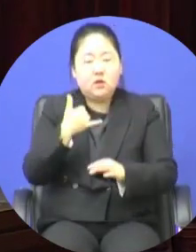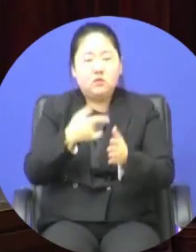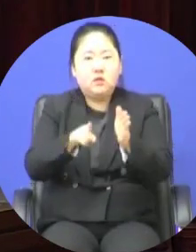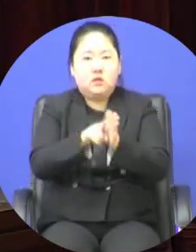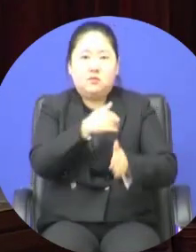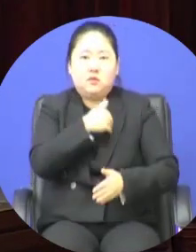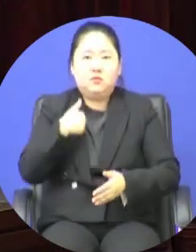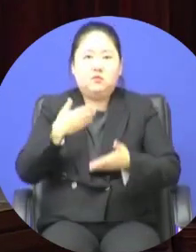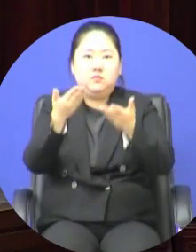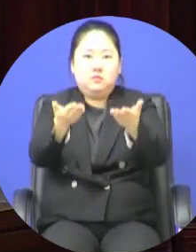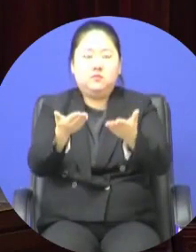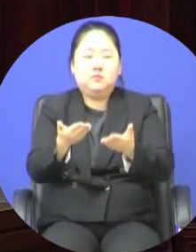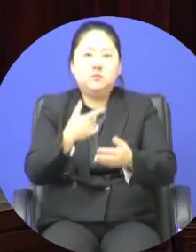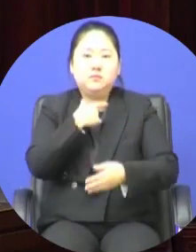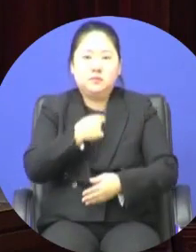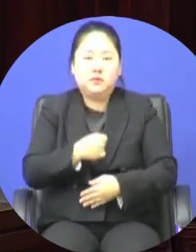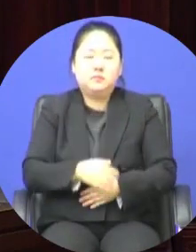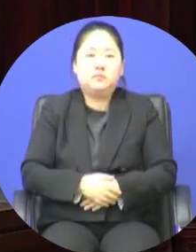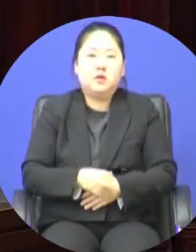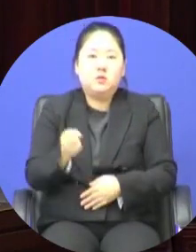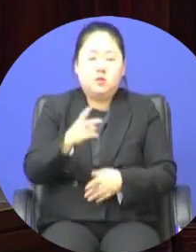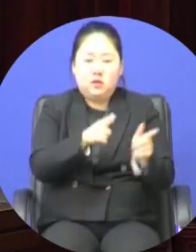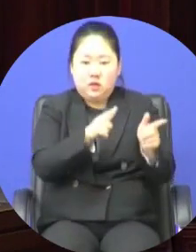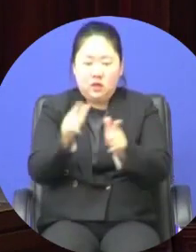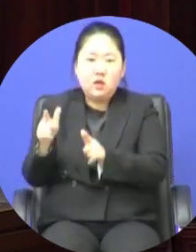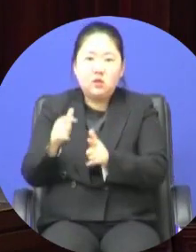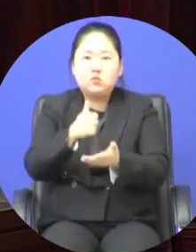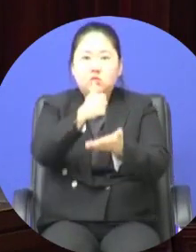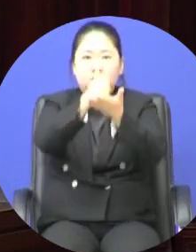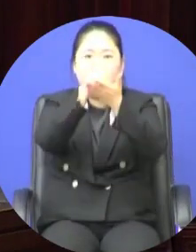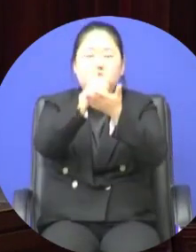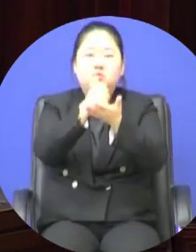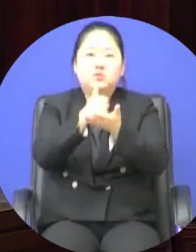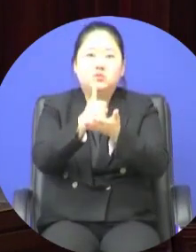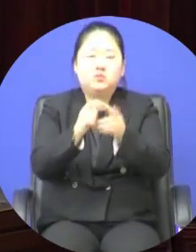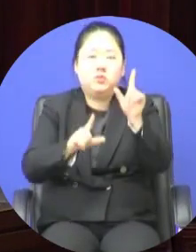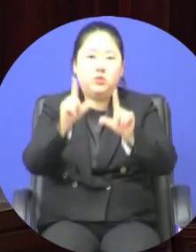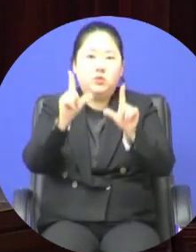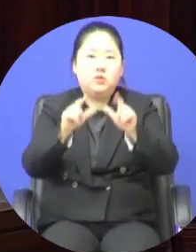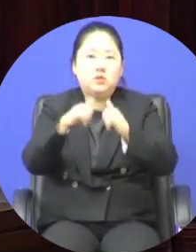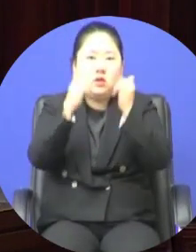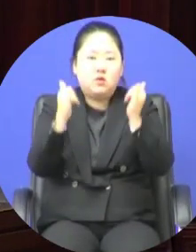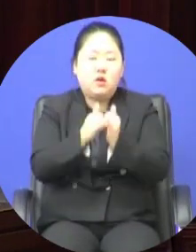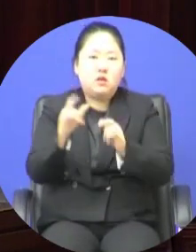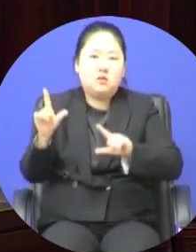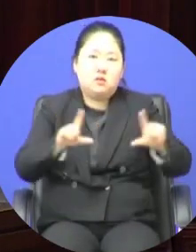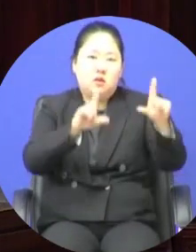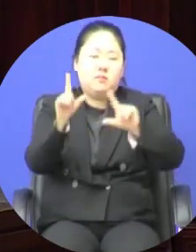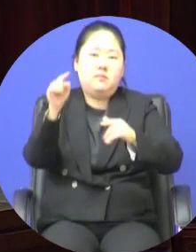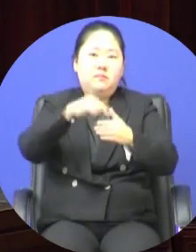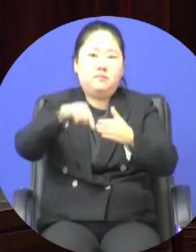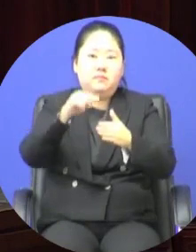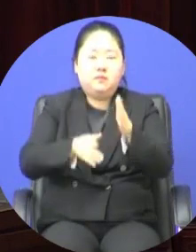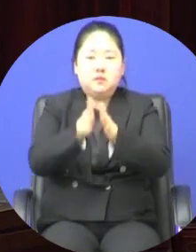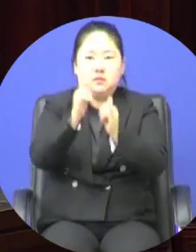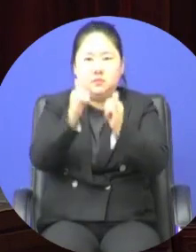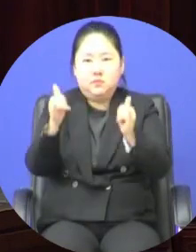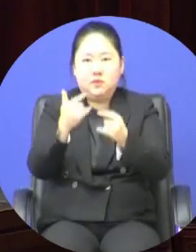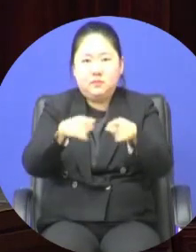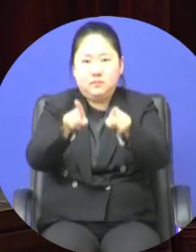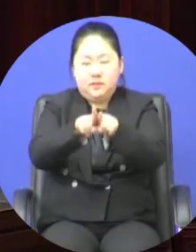있도록 하겠습니다. 다양성이 존중되는 포용적 사회, 삼성 문화가 있는 도시를 시민과 함께 만들어